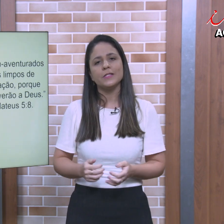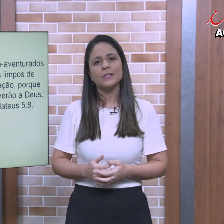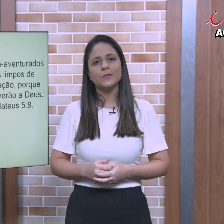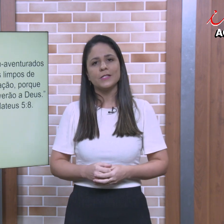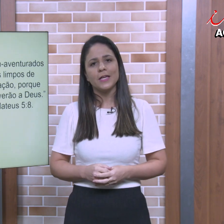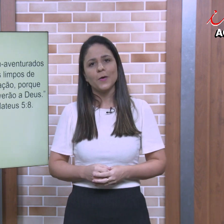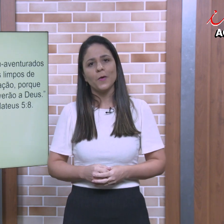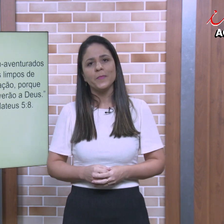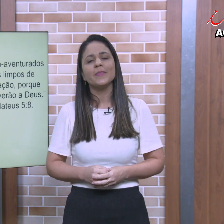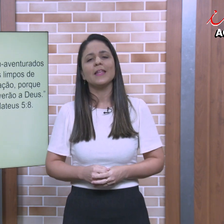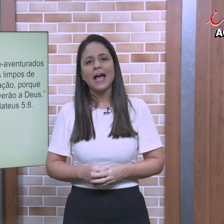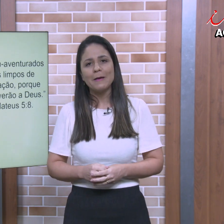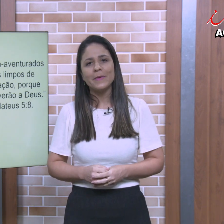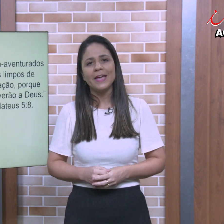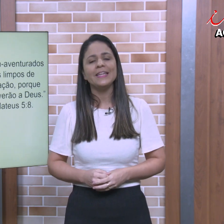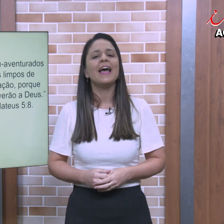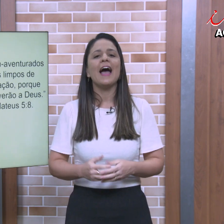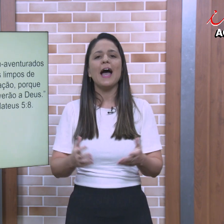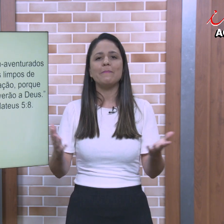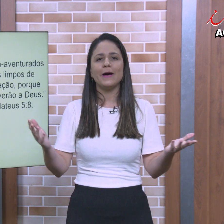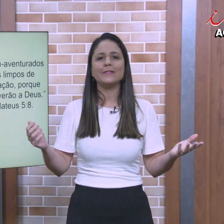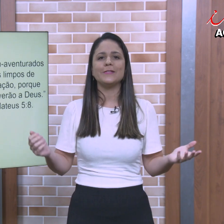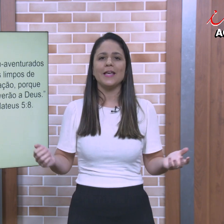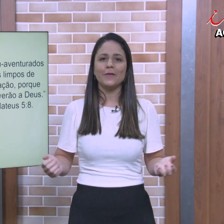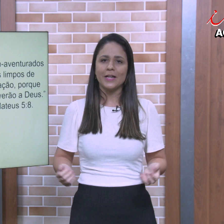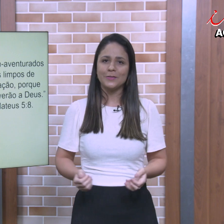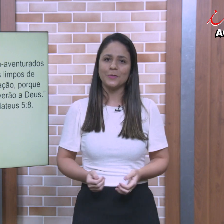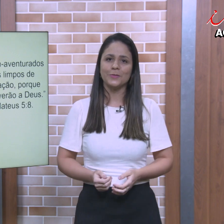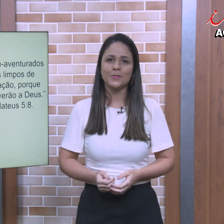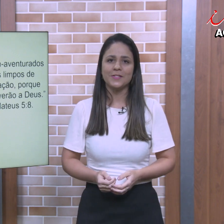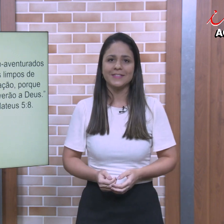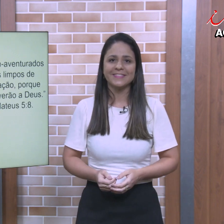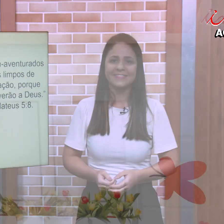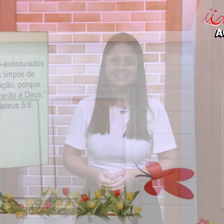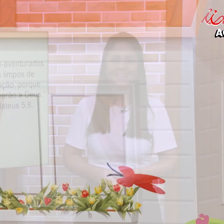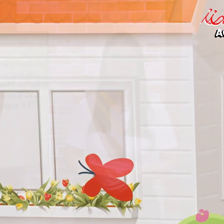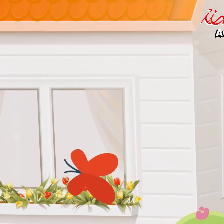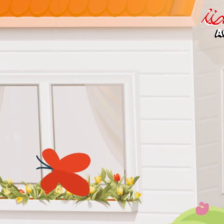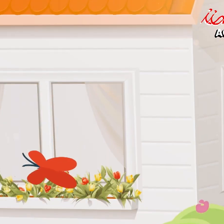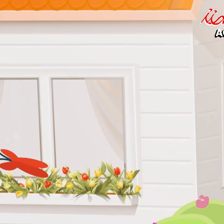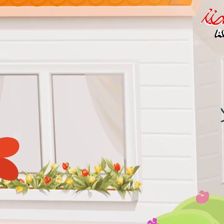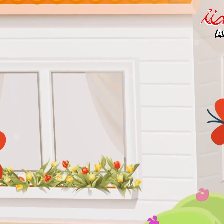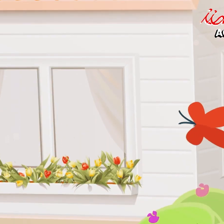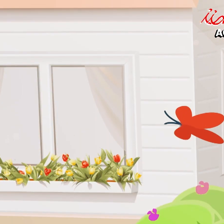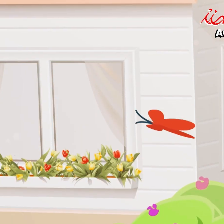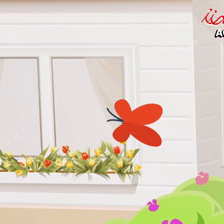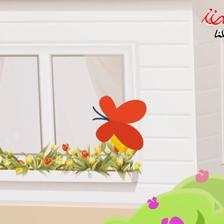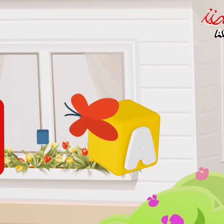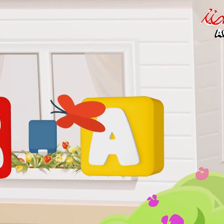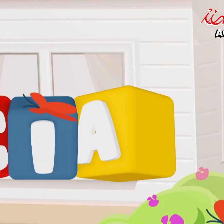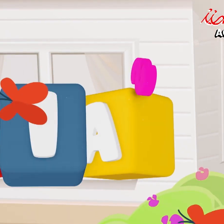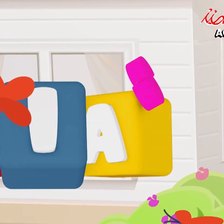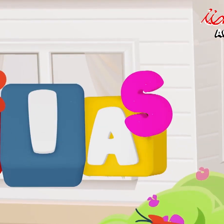monde et rempli des choses du Seigneur. Amen. La paix du Seigneur à tous.